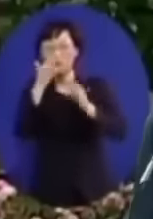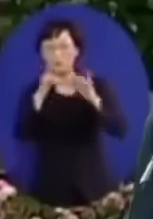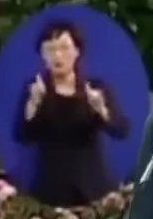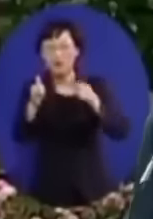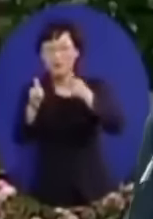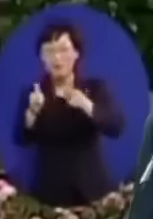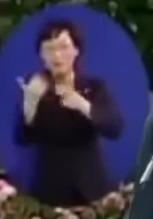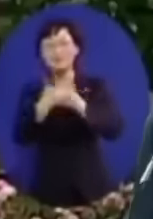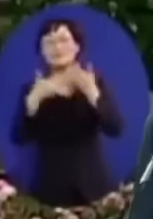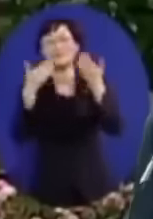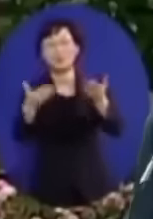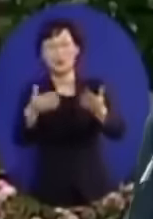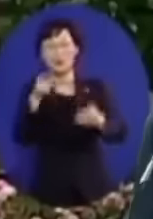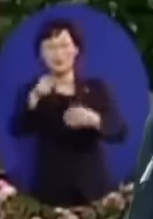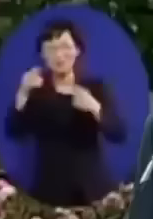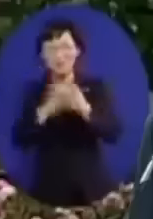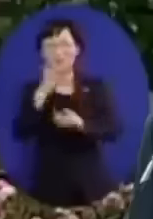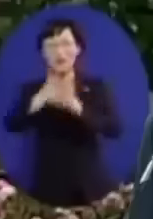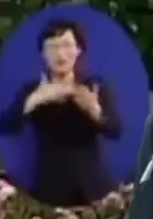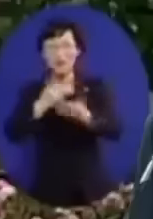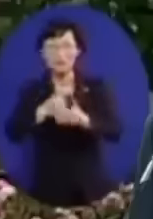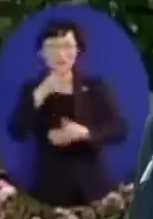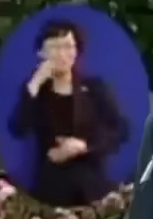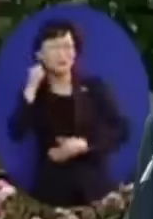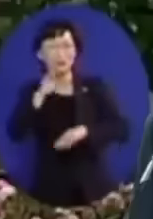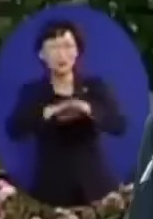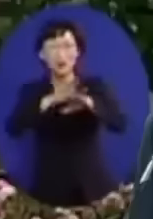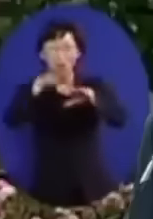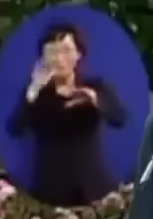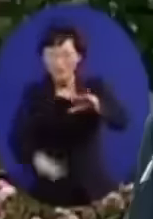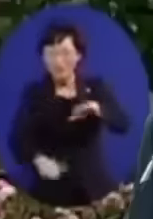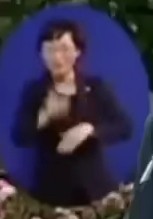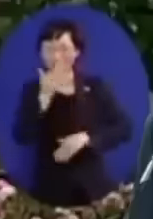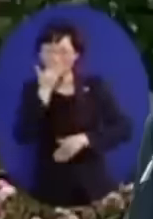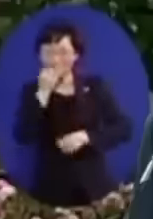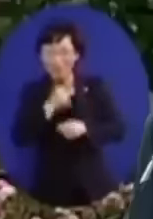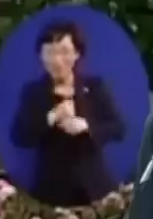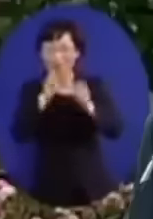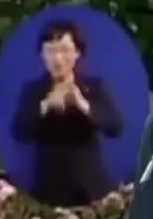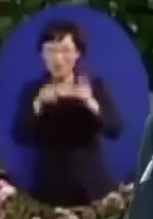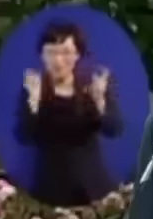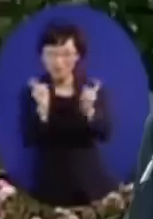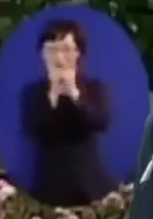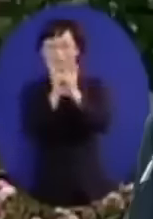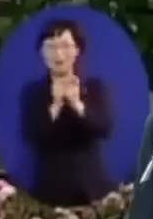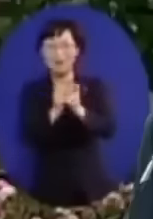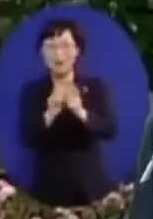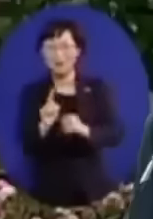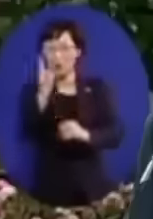주시느니라. 그러므로 하나님의 능하신 손 아래서 겸손하라. 때가 되면 너희를 높이시리라.